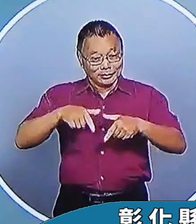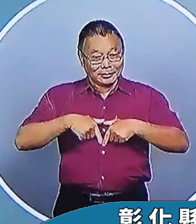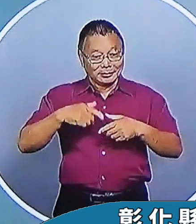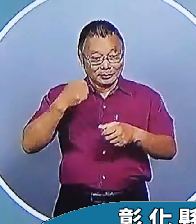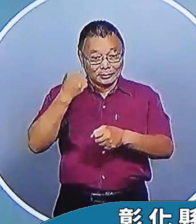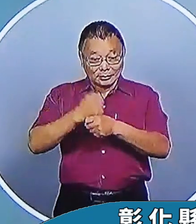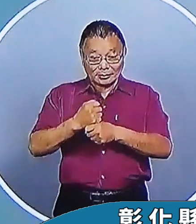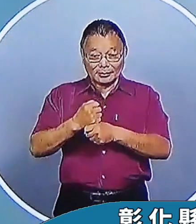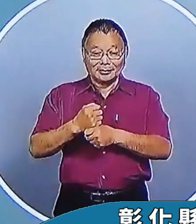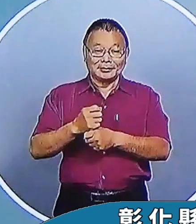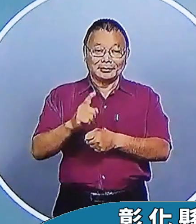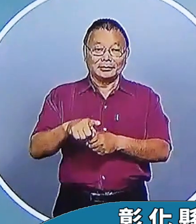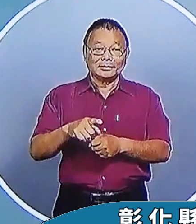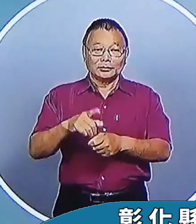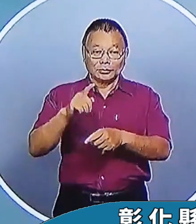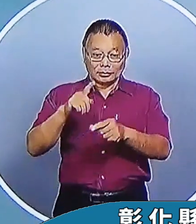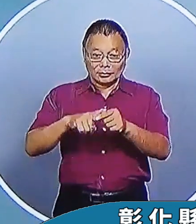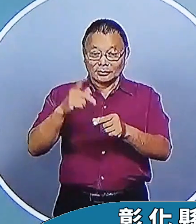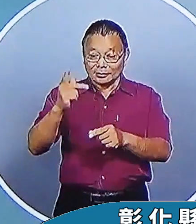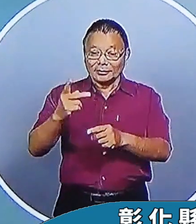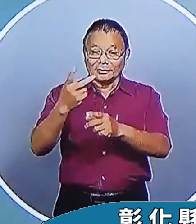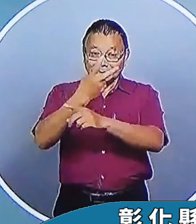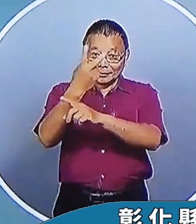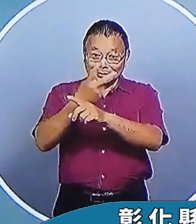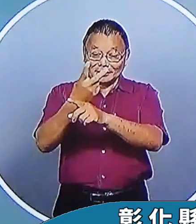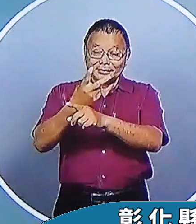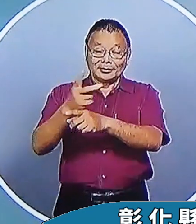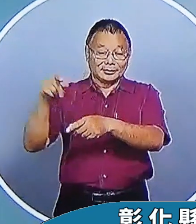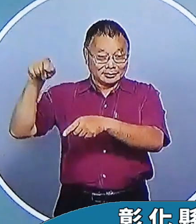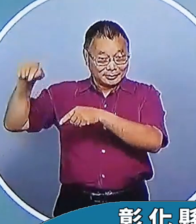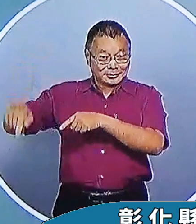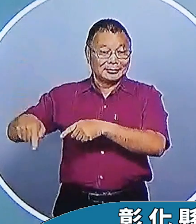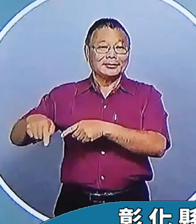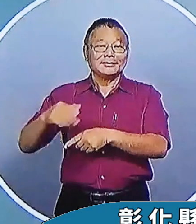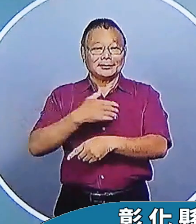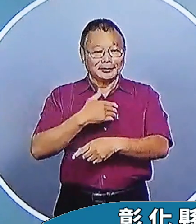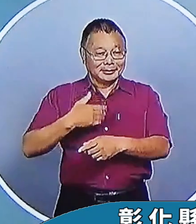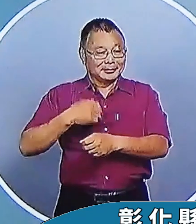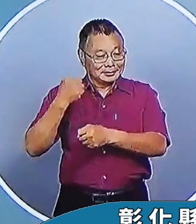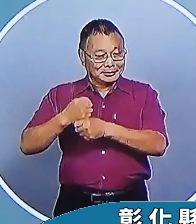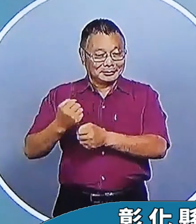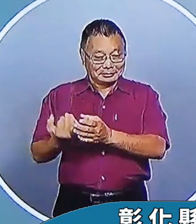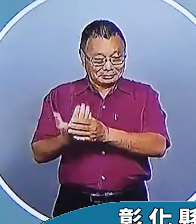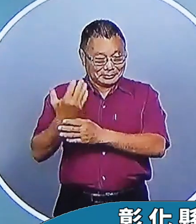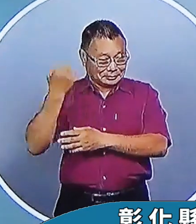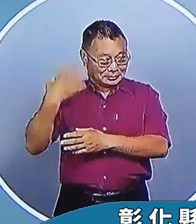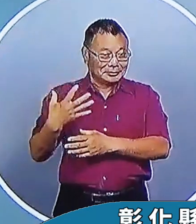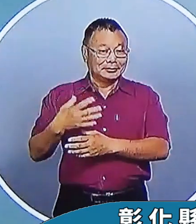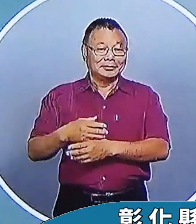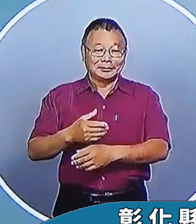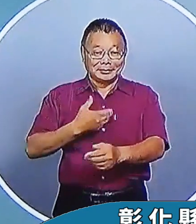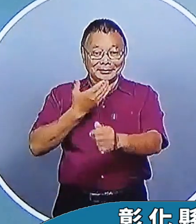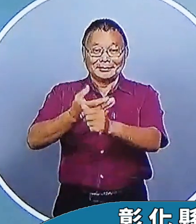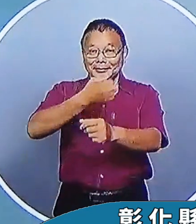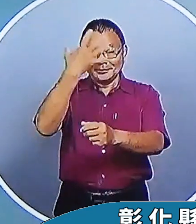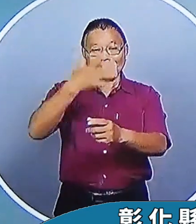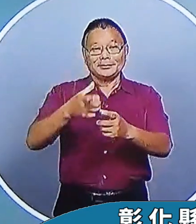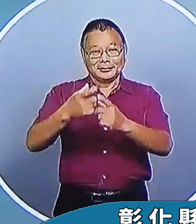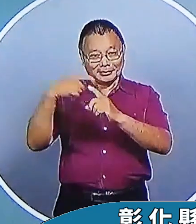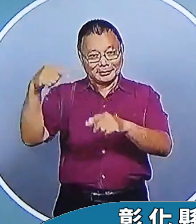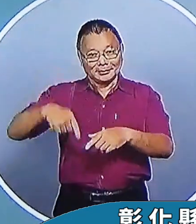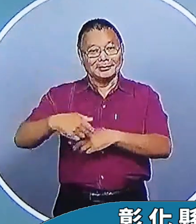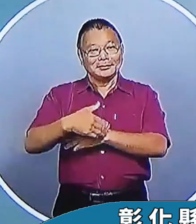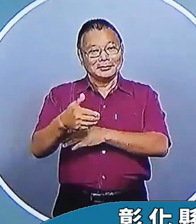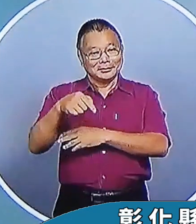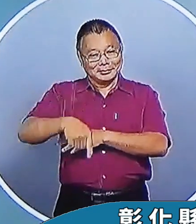在中科20园区这个所在，希望讲有创新产业，让年轻人愿意回